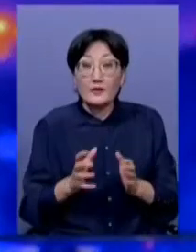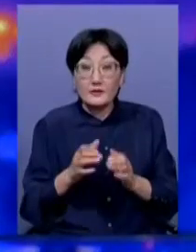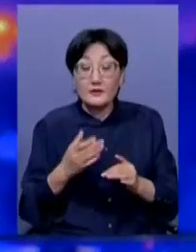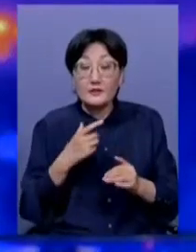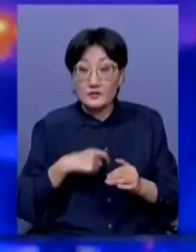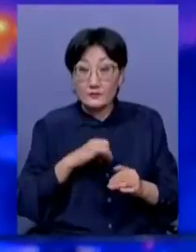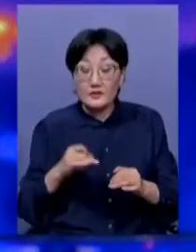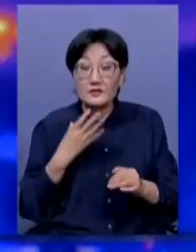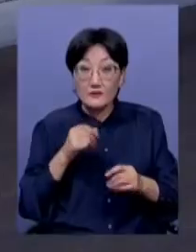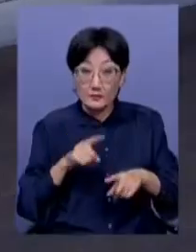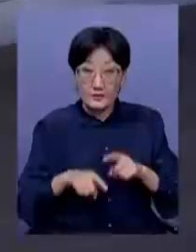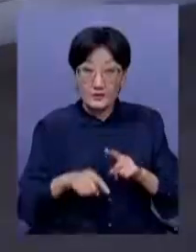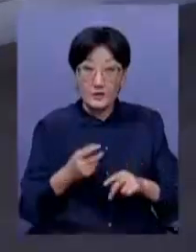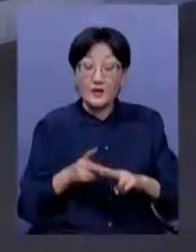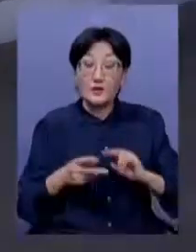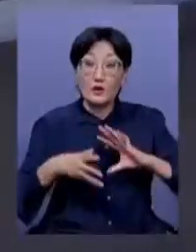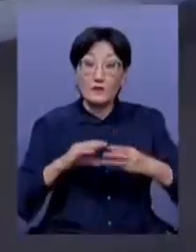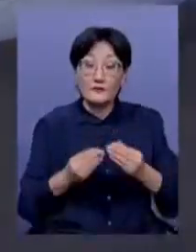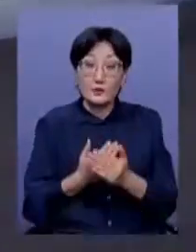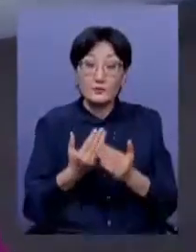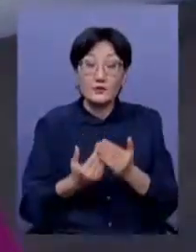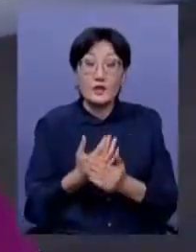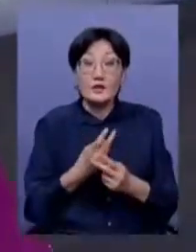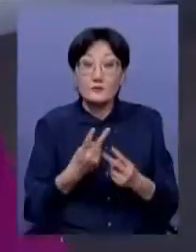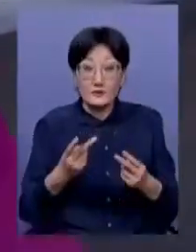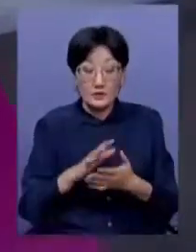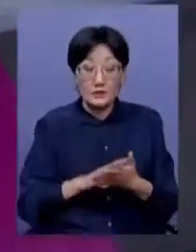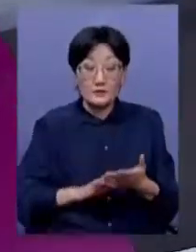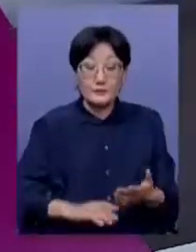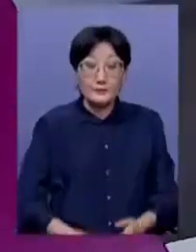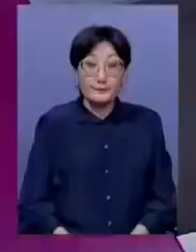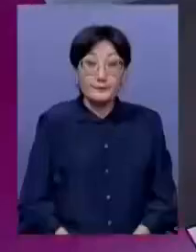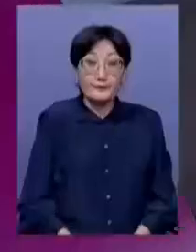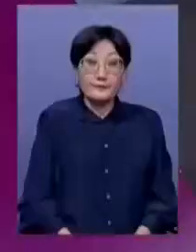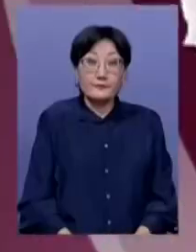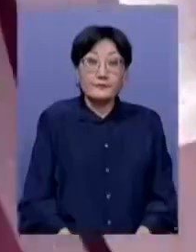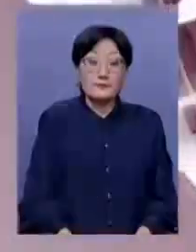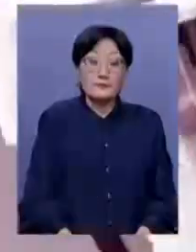своих близких. Это итоговый выпуск новостей. Смотрите далее.